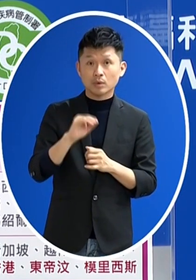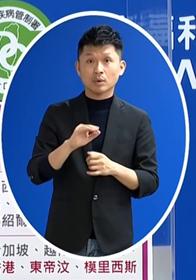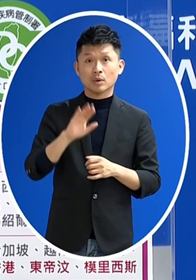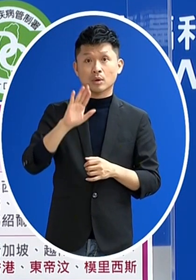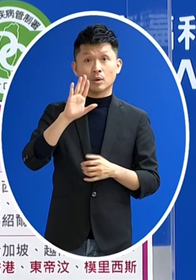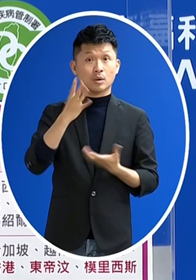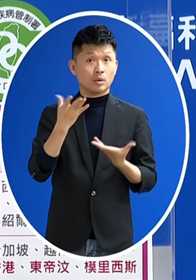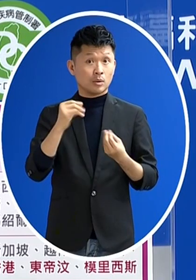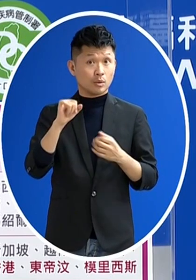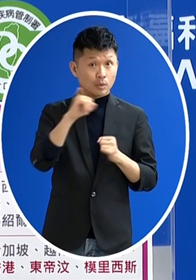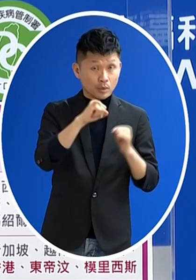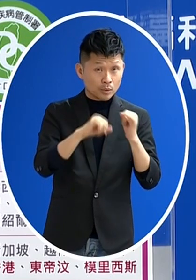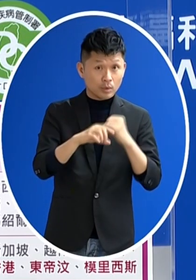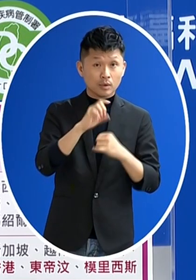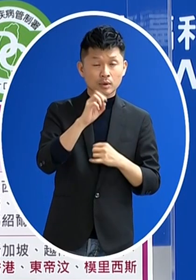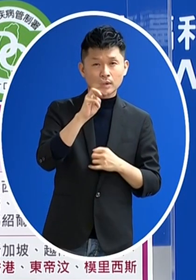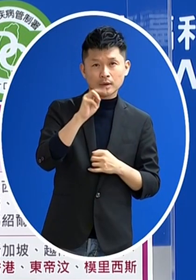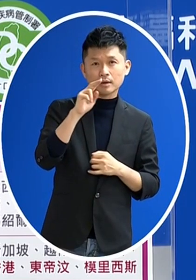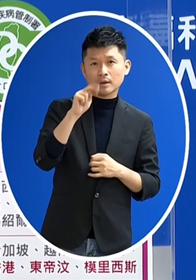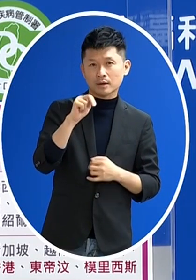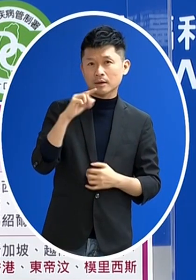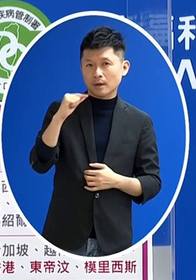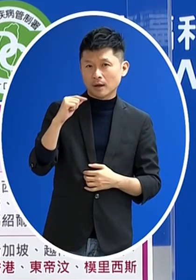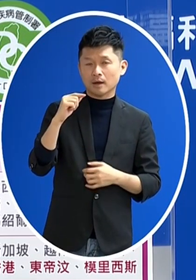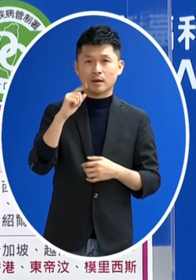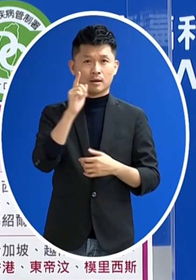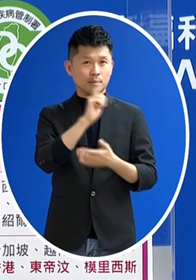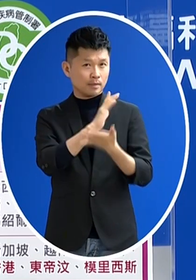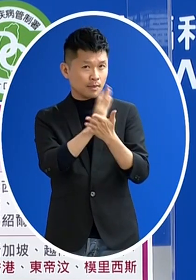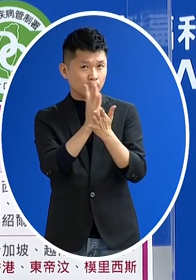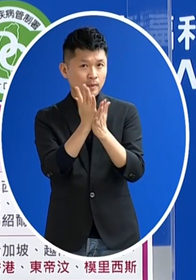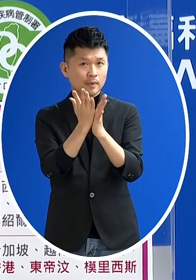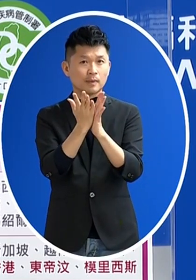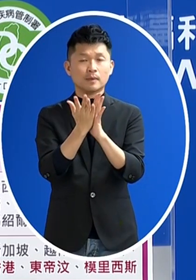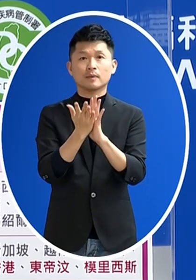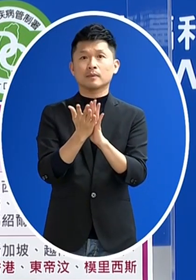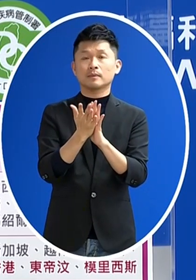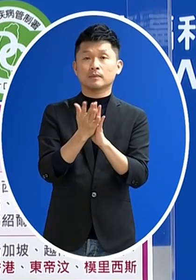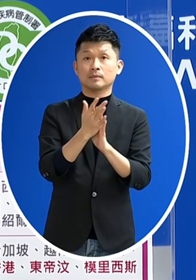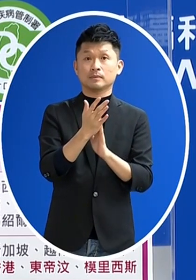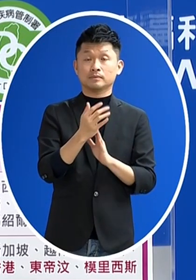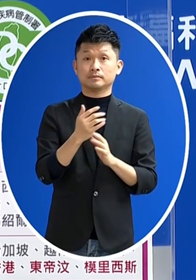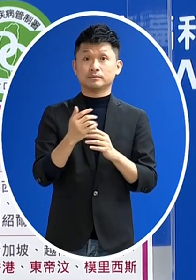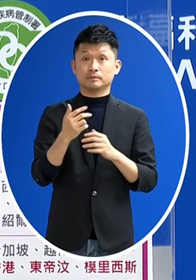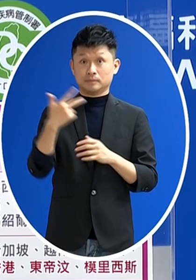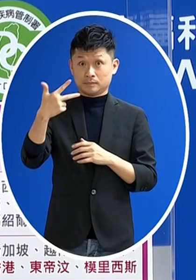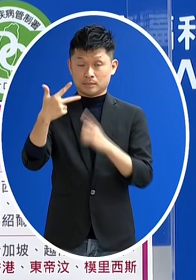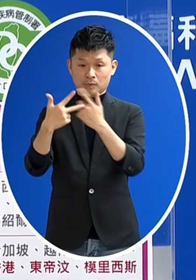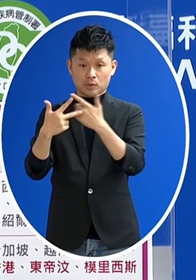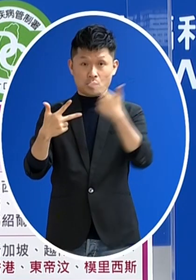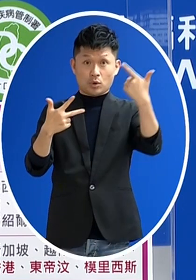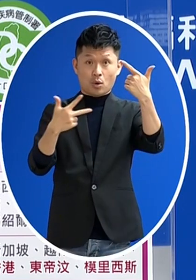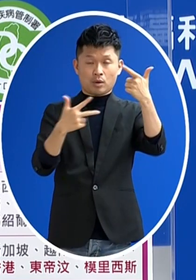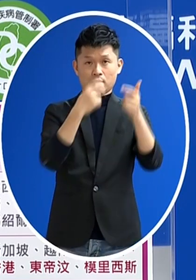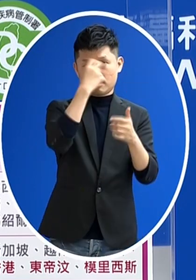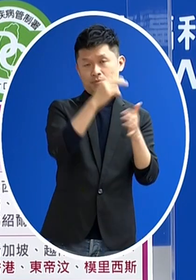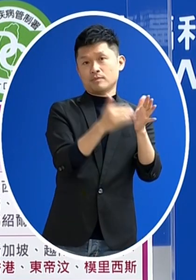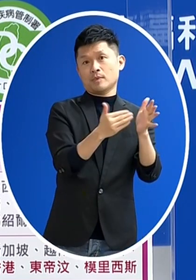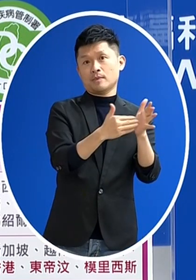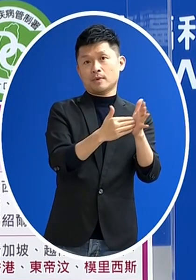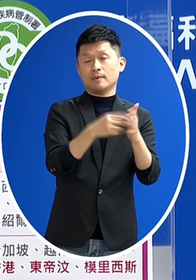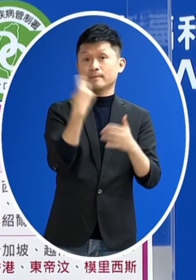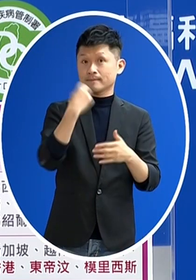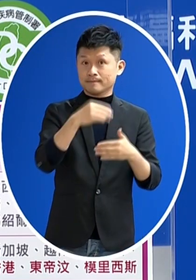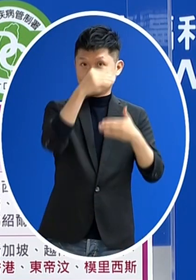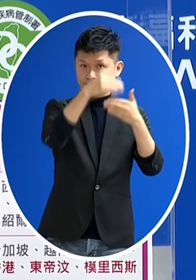情况 ，DNA protein 的比例，那异常毒性，那6项都已经检查完毕且符合